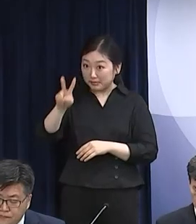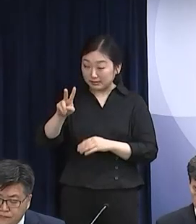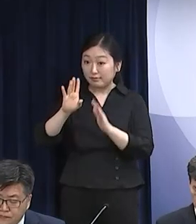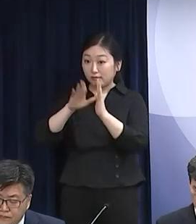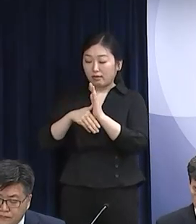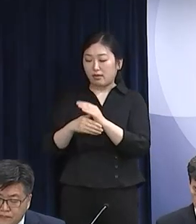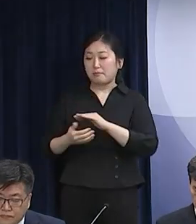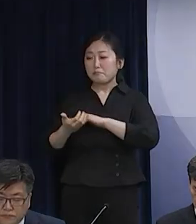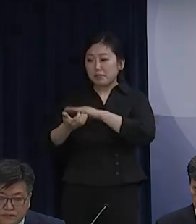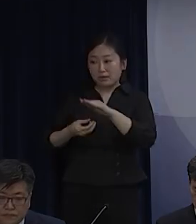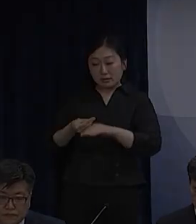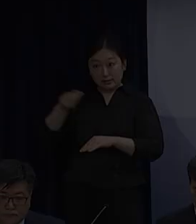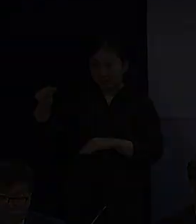Fukushima zu untersuchen